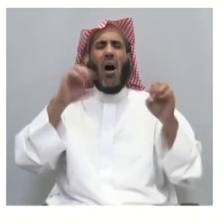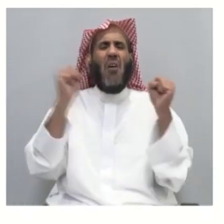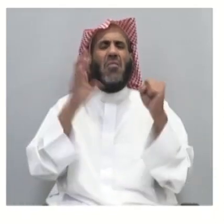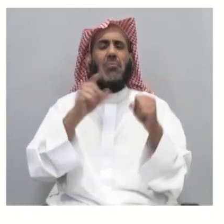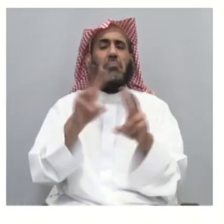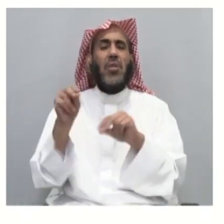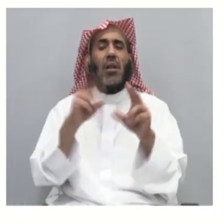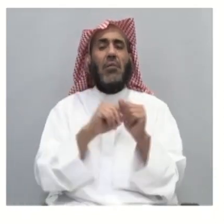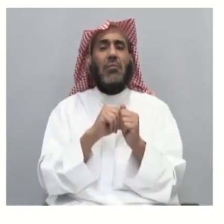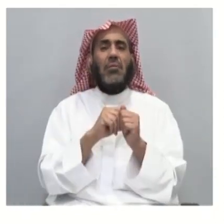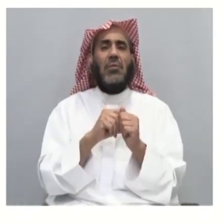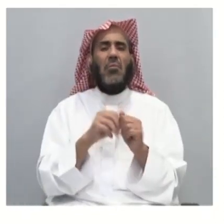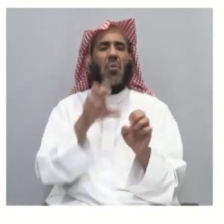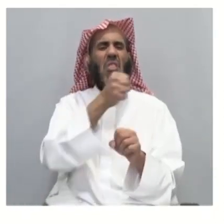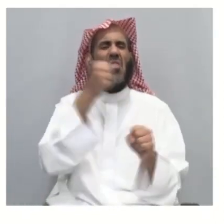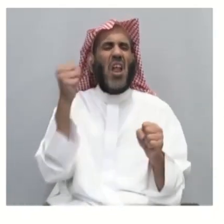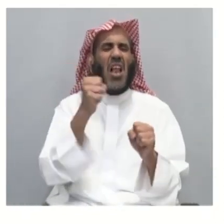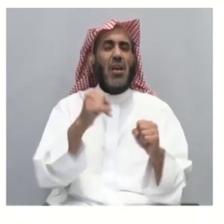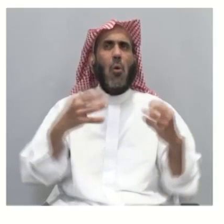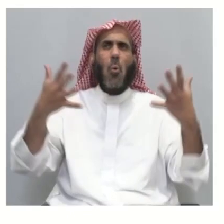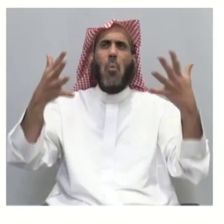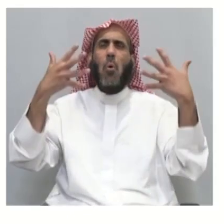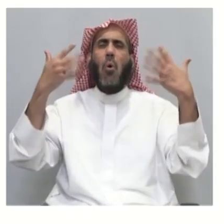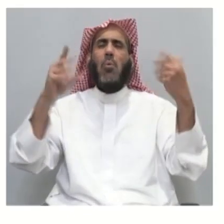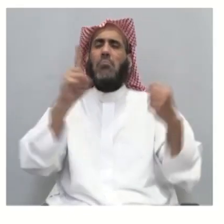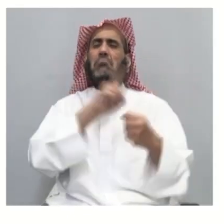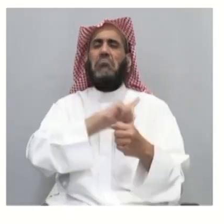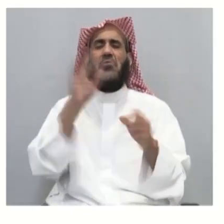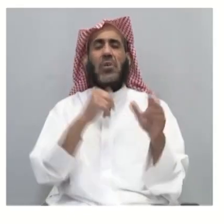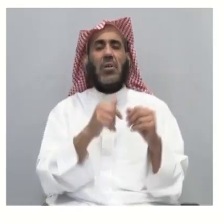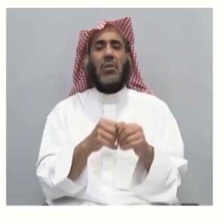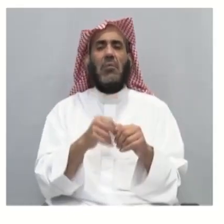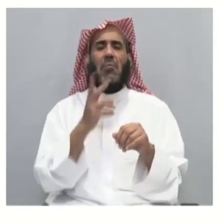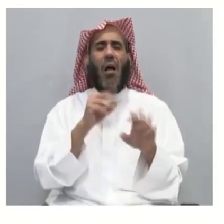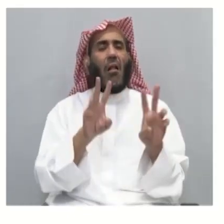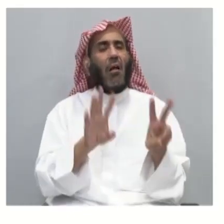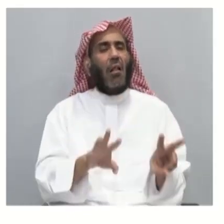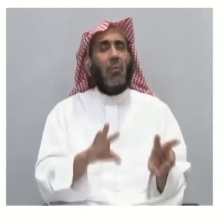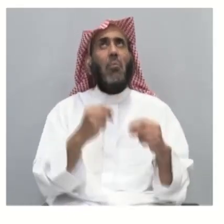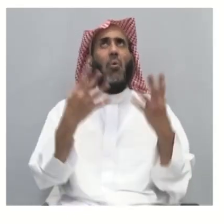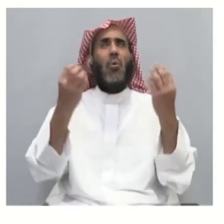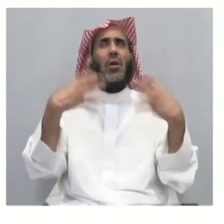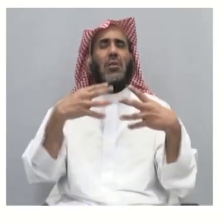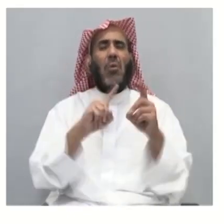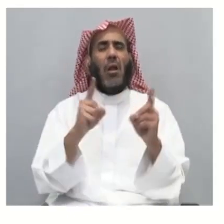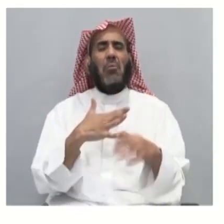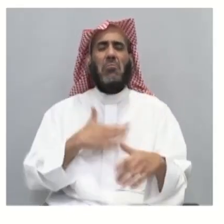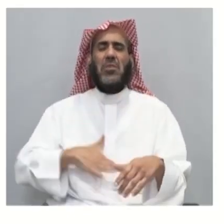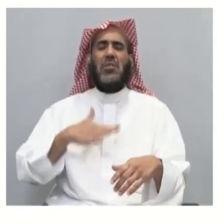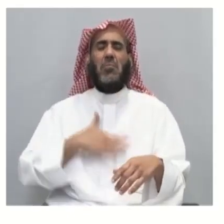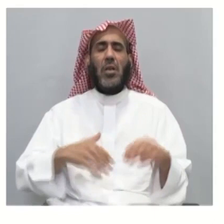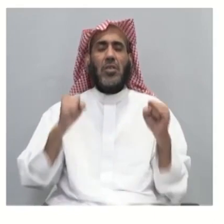حسين بمثال اللي هو الثلاجه والمكيفات ثم النهايه القناعه بما قسم الله والصبر على